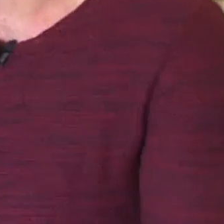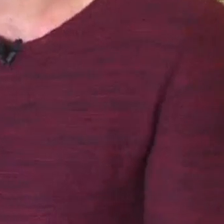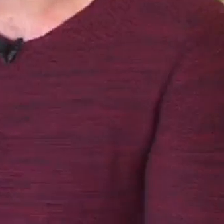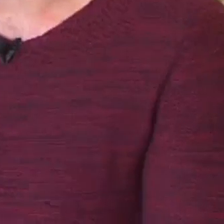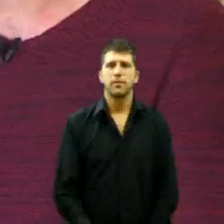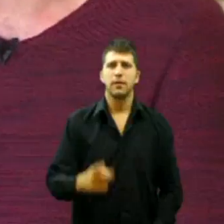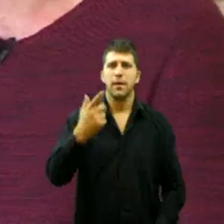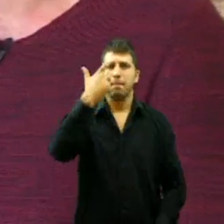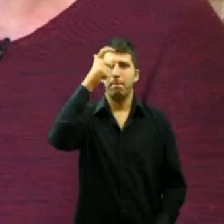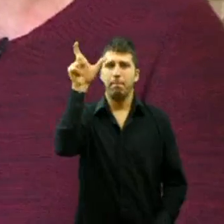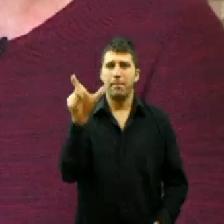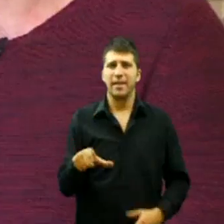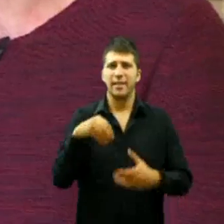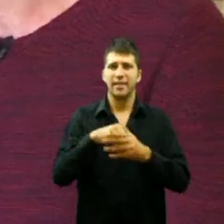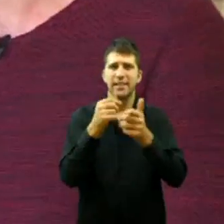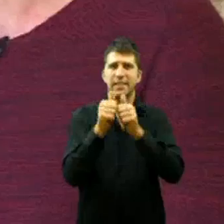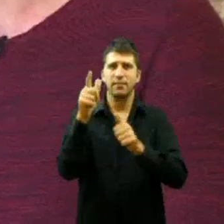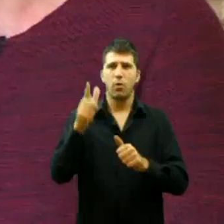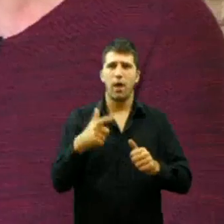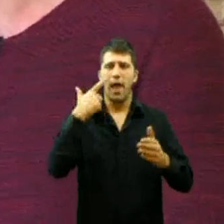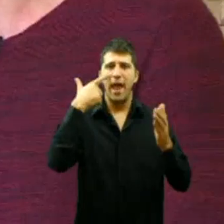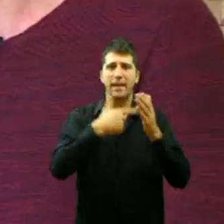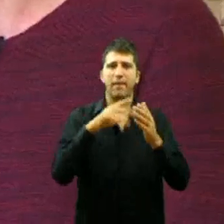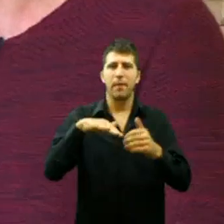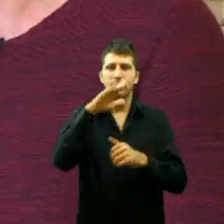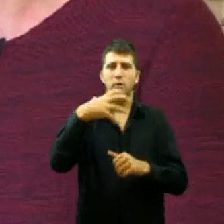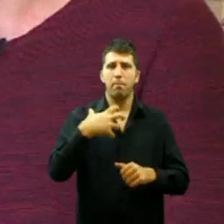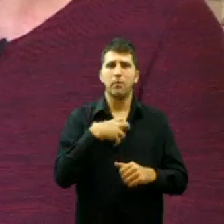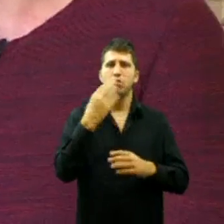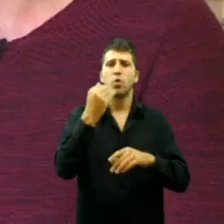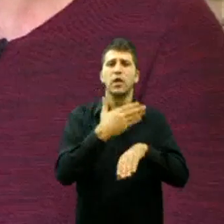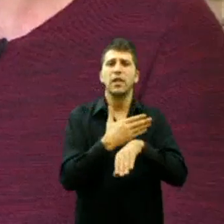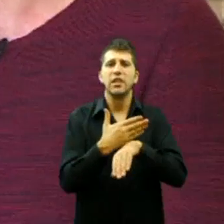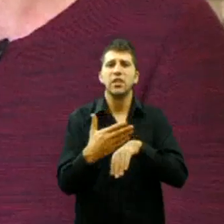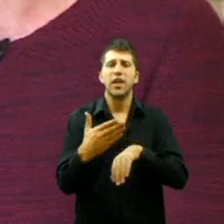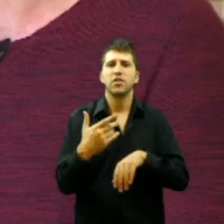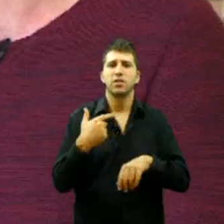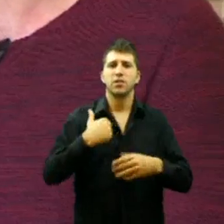Bireysel anlamda sporla Metin ilgili Bahçekapı hedeflerim, röportajı devam ediyor. Basketbolla çok geç danışmama rağmen